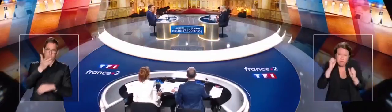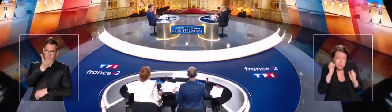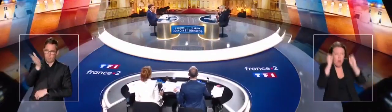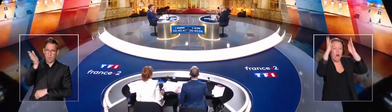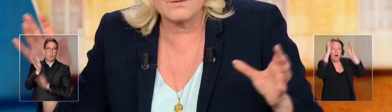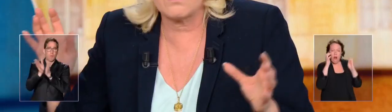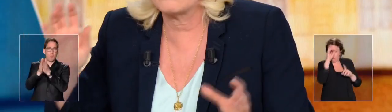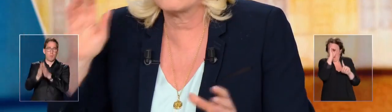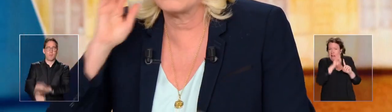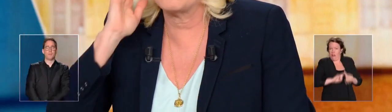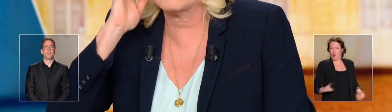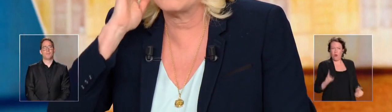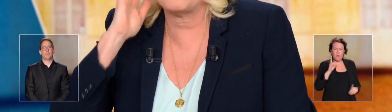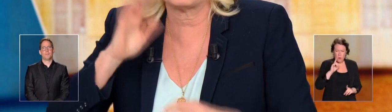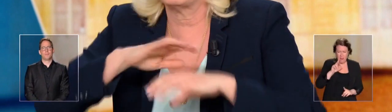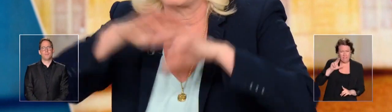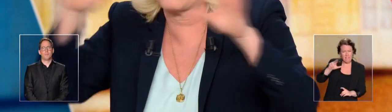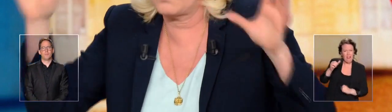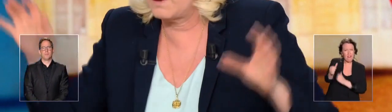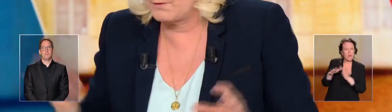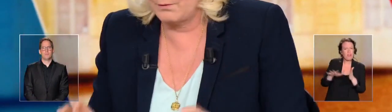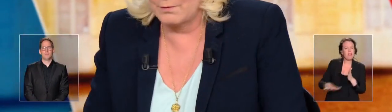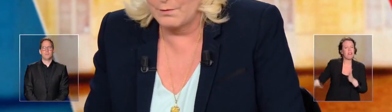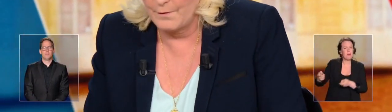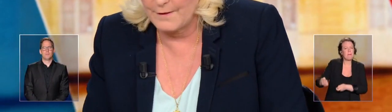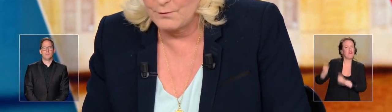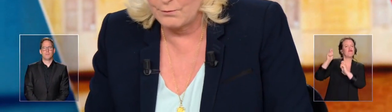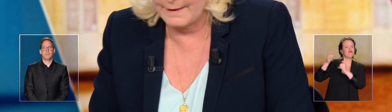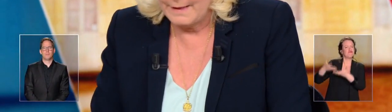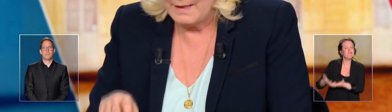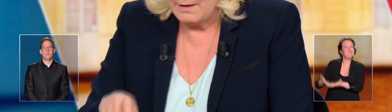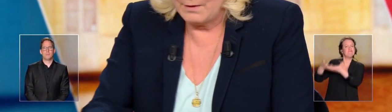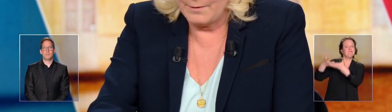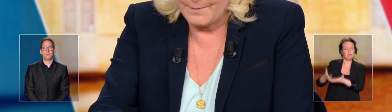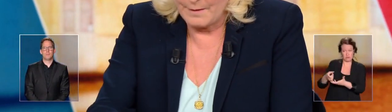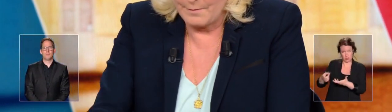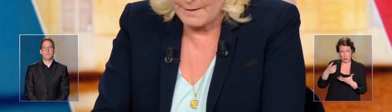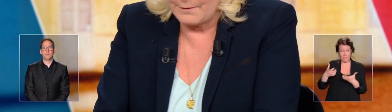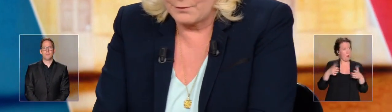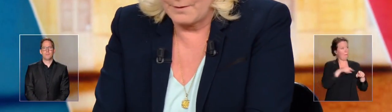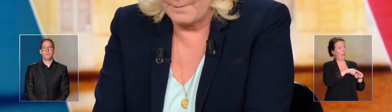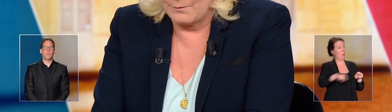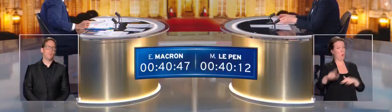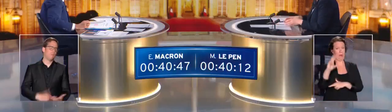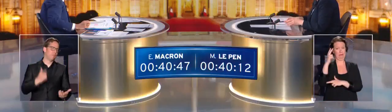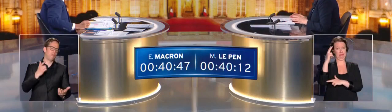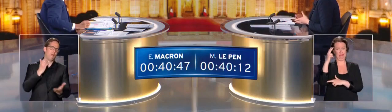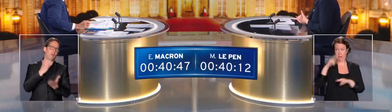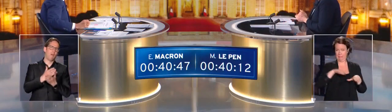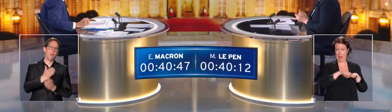3000 je crois vous voulez en mettre partout sur toutes les côtes sauf en face du touquet parce qu'il faut quand même pas non